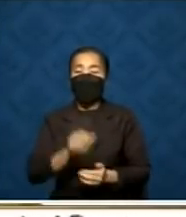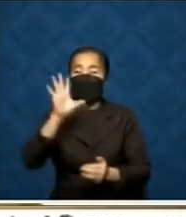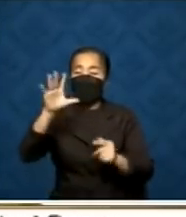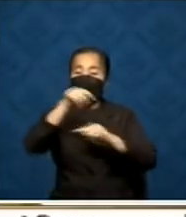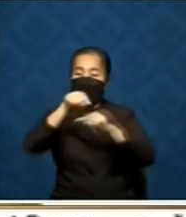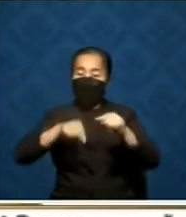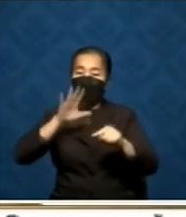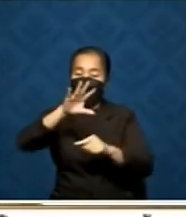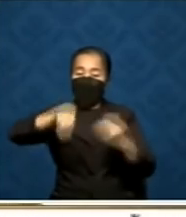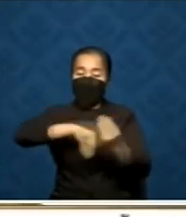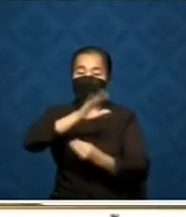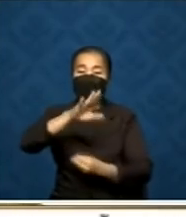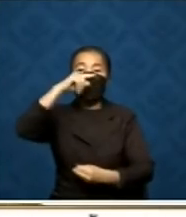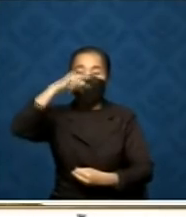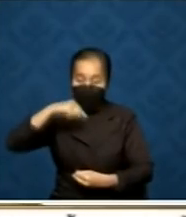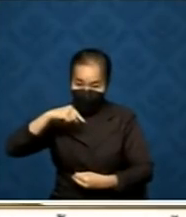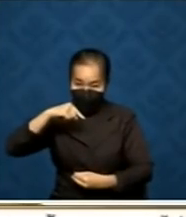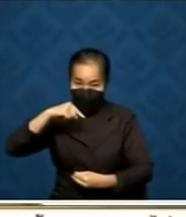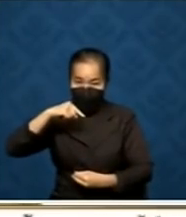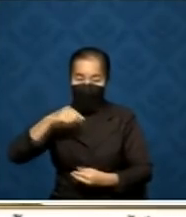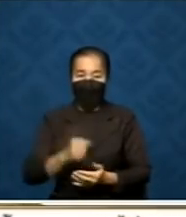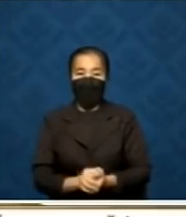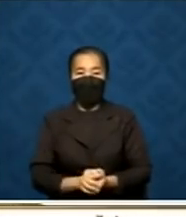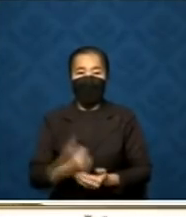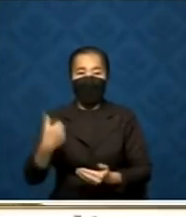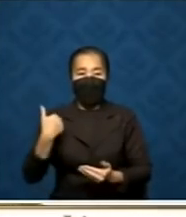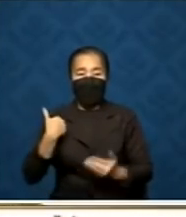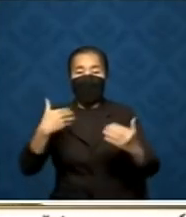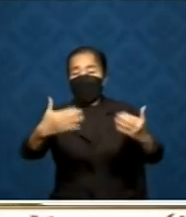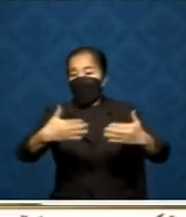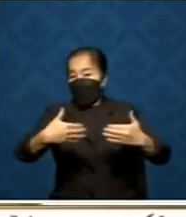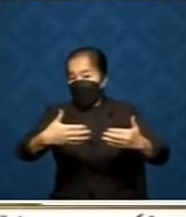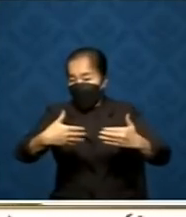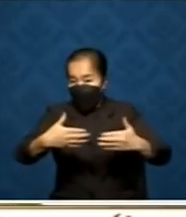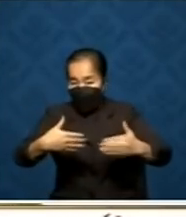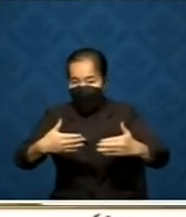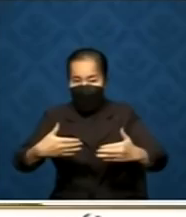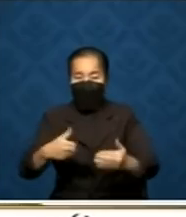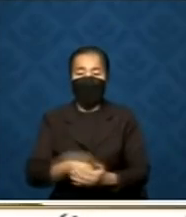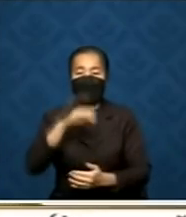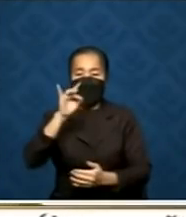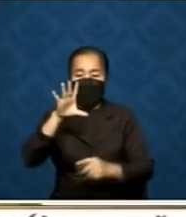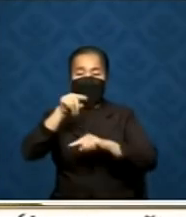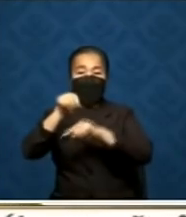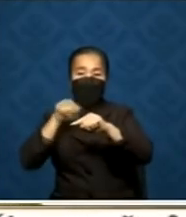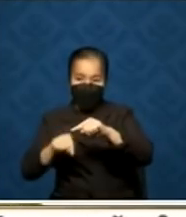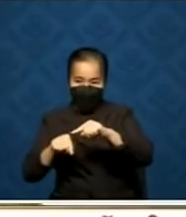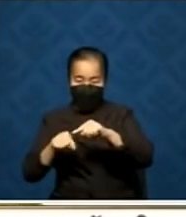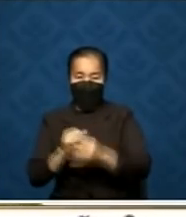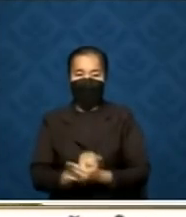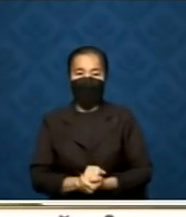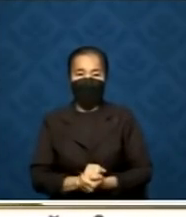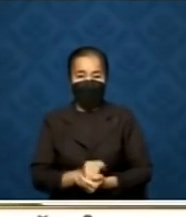ของธุรกิจไทยแต่โดยส่วนแบ่งรายได้จากการตลาดไฟ 85เปอร์เซ็นต์หู